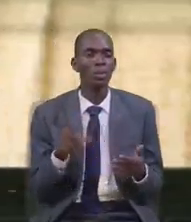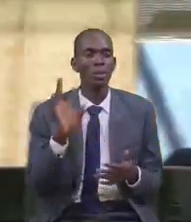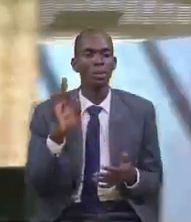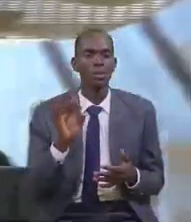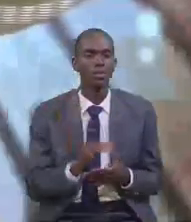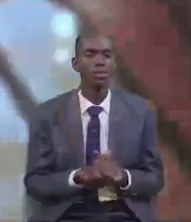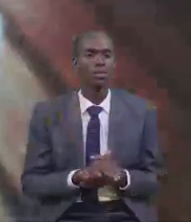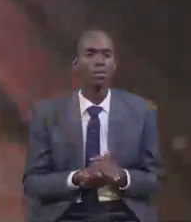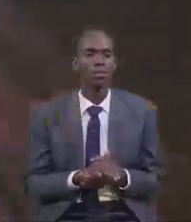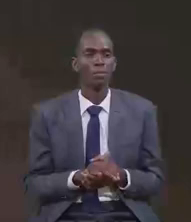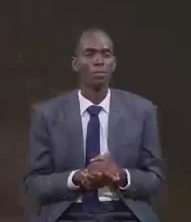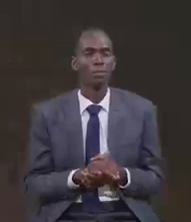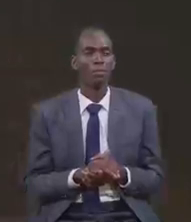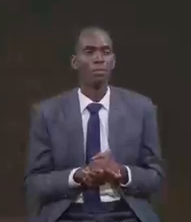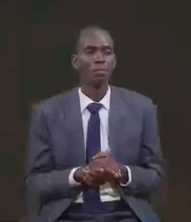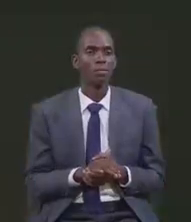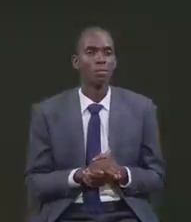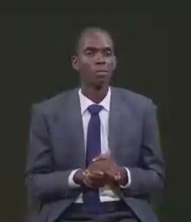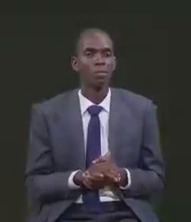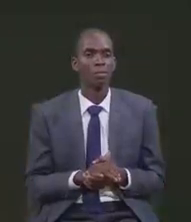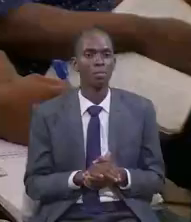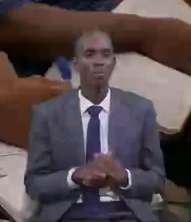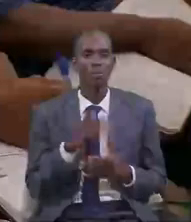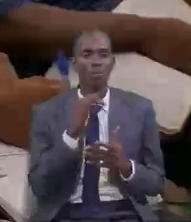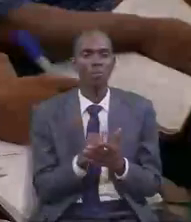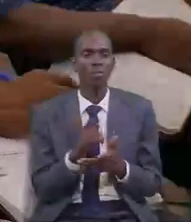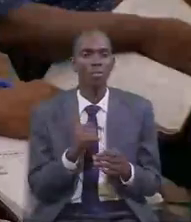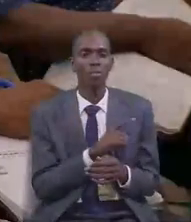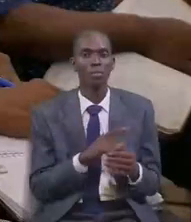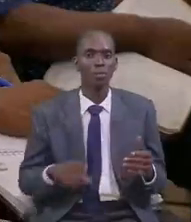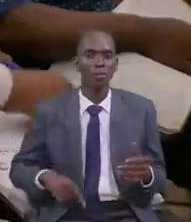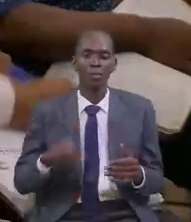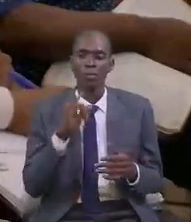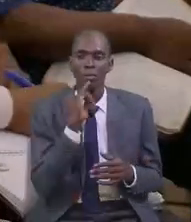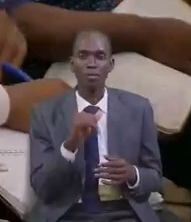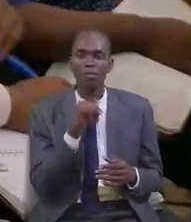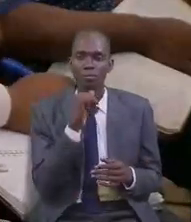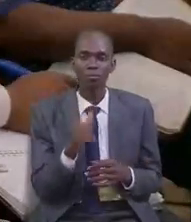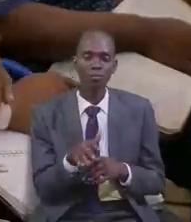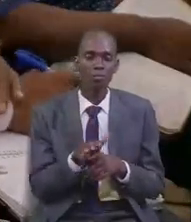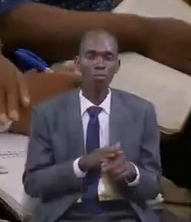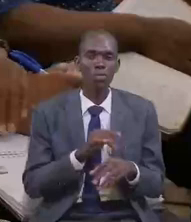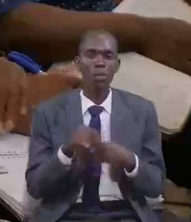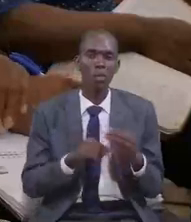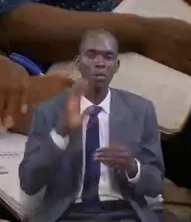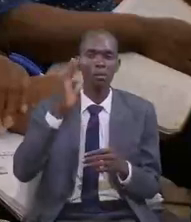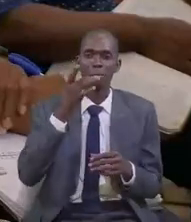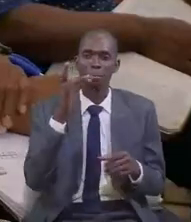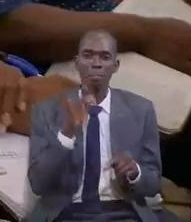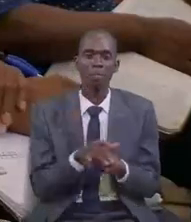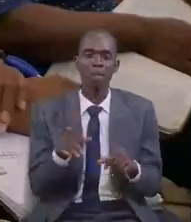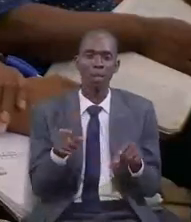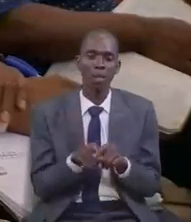dit, le Seigneur ne tarde pas dans l'accomplissement de la promesse, comme